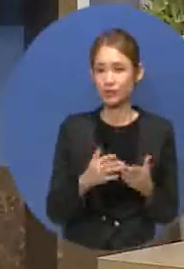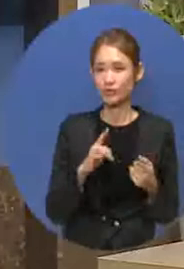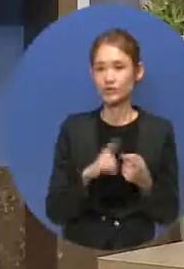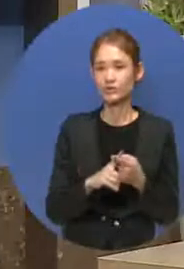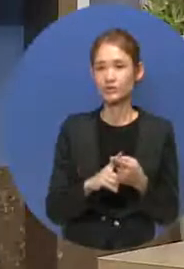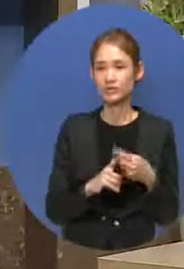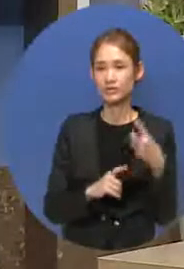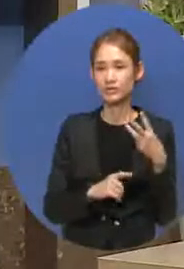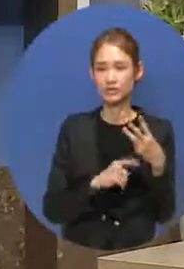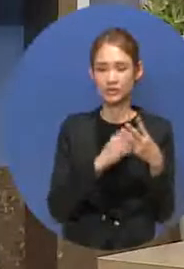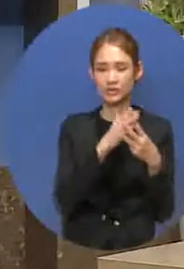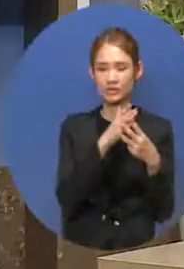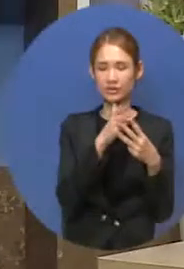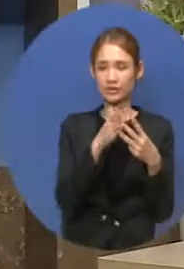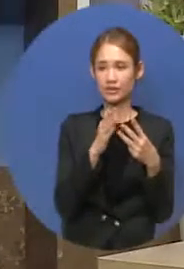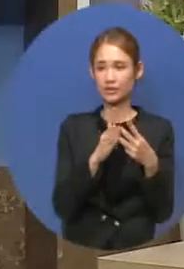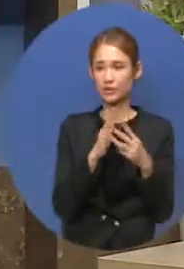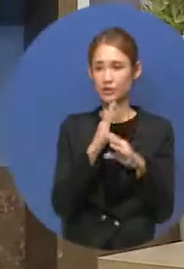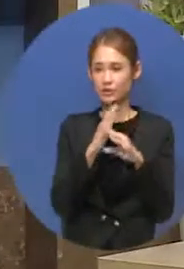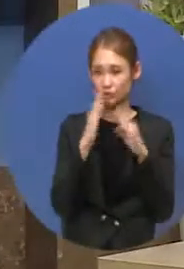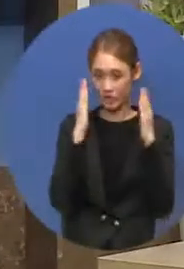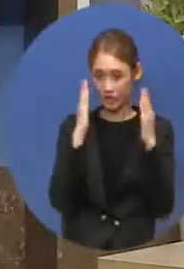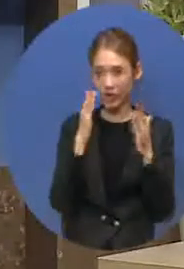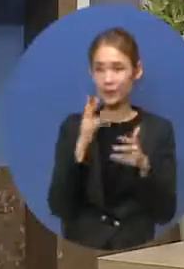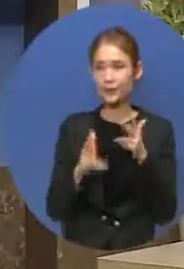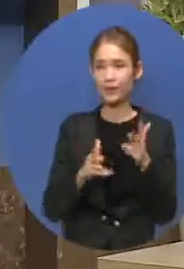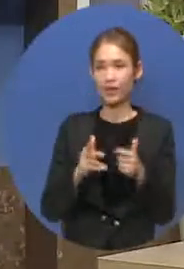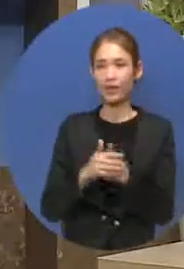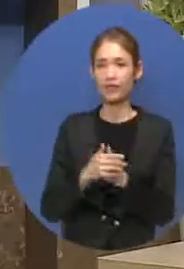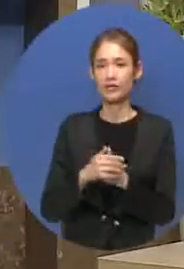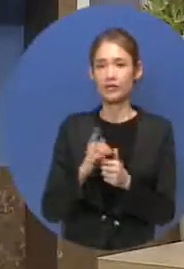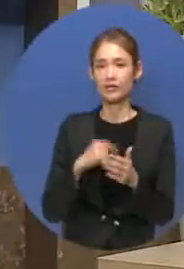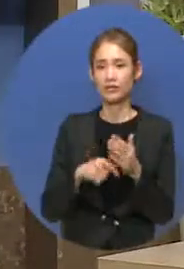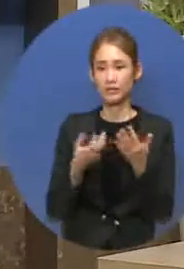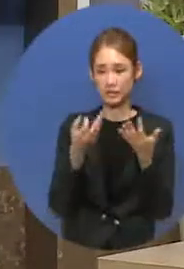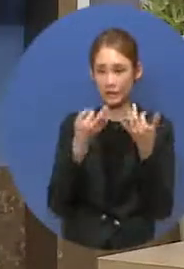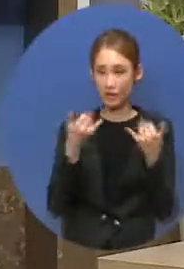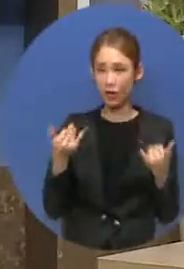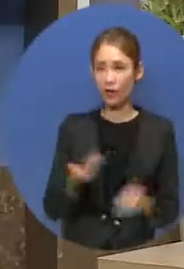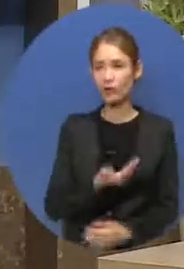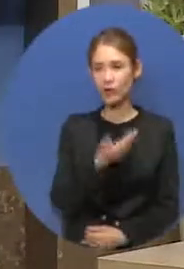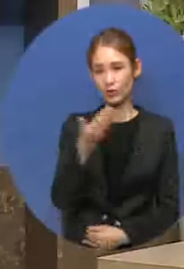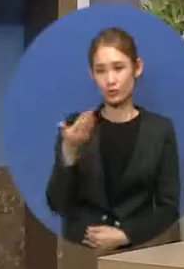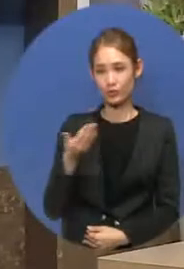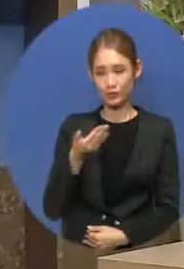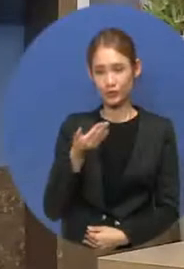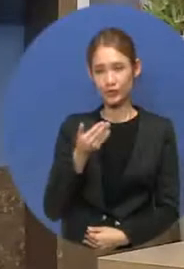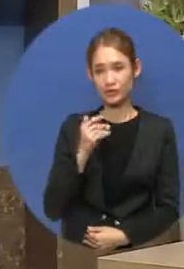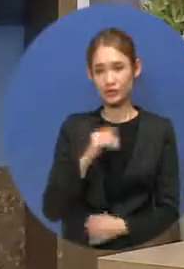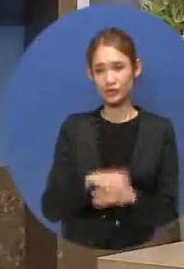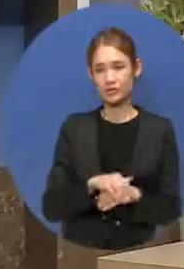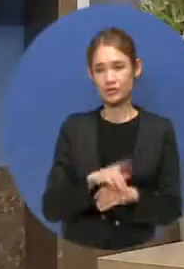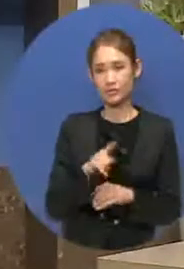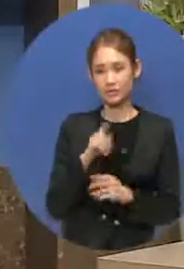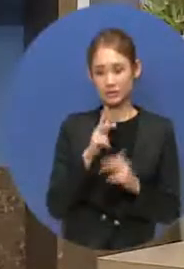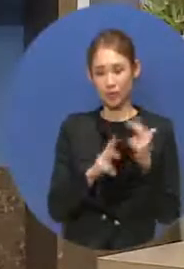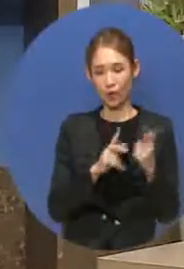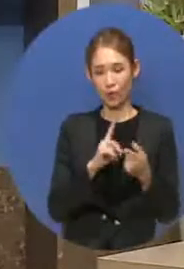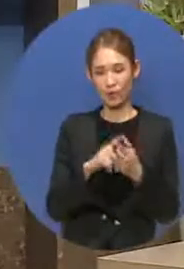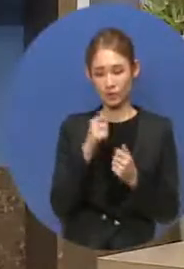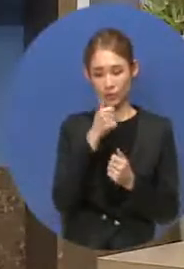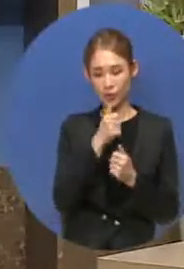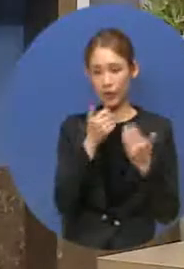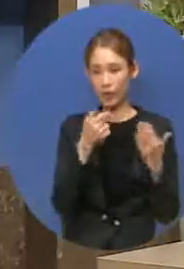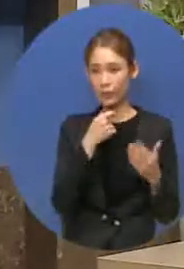세 가지 중점 사업을 살펴봤는데 이 밖에도 시청자분들께 좀 이 사업은 소개하고 싶다